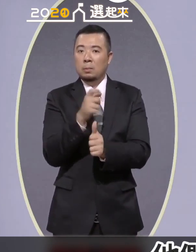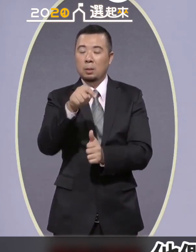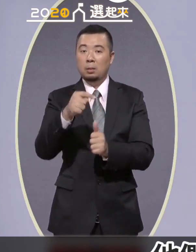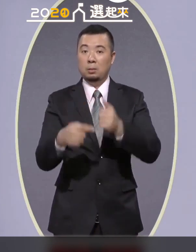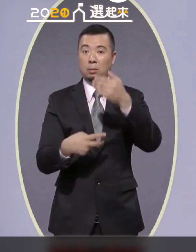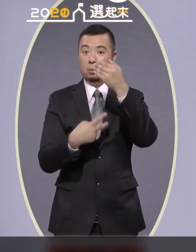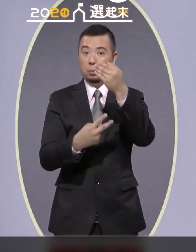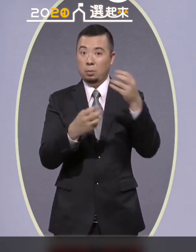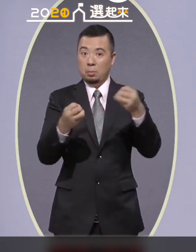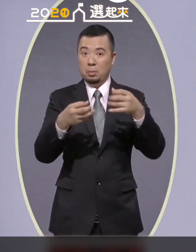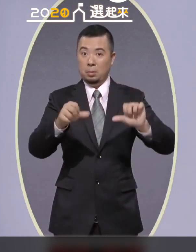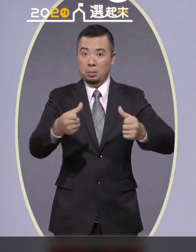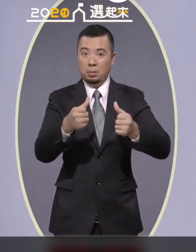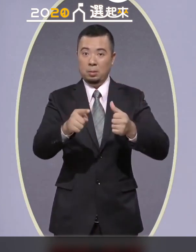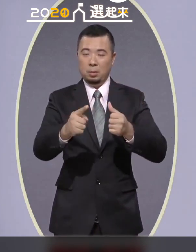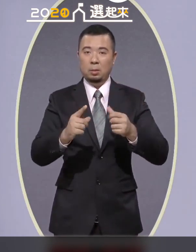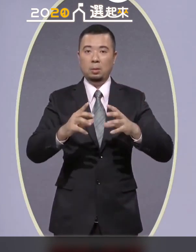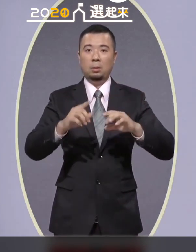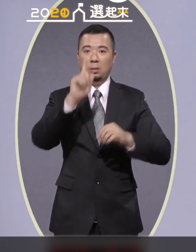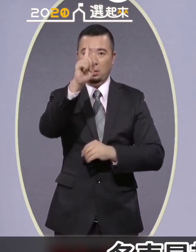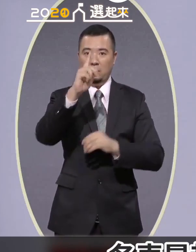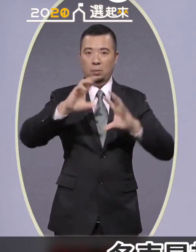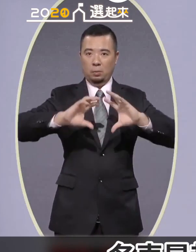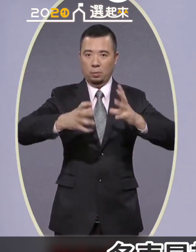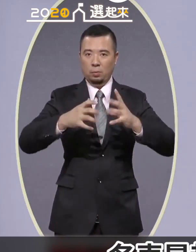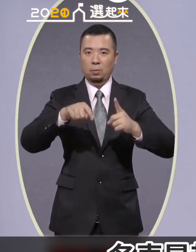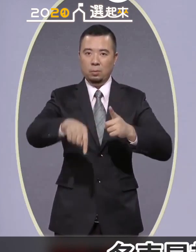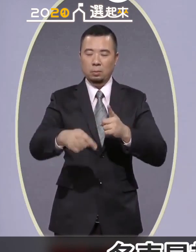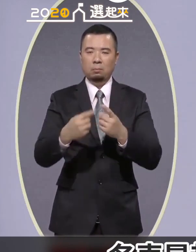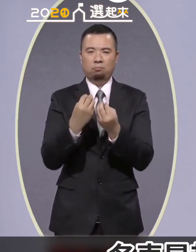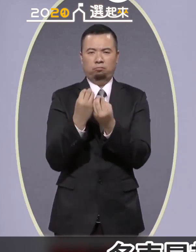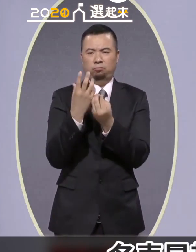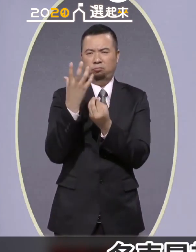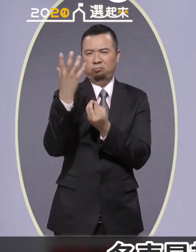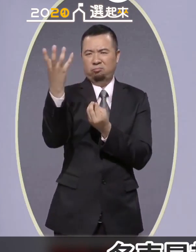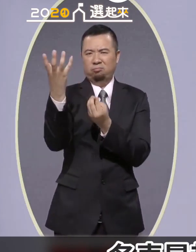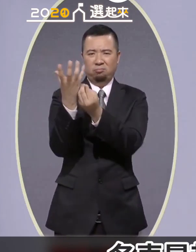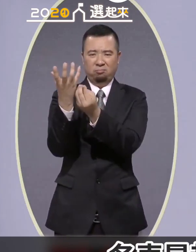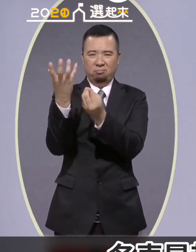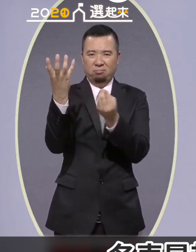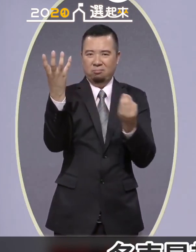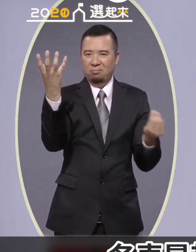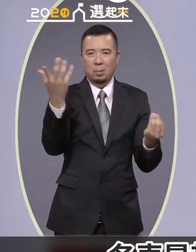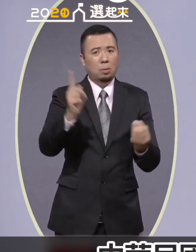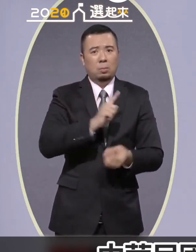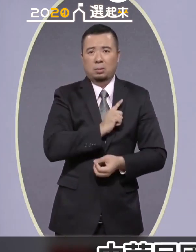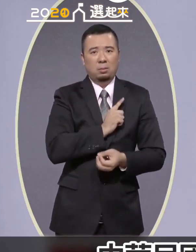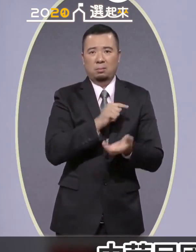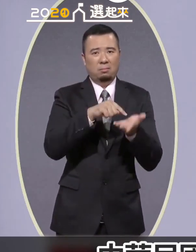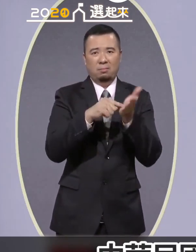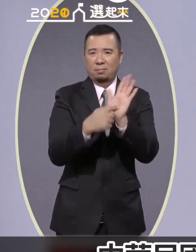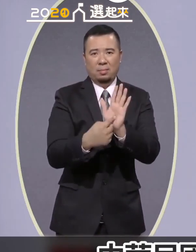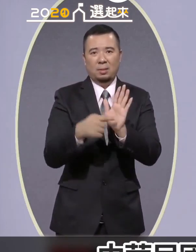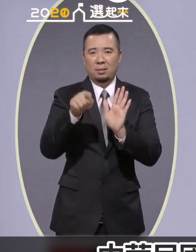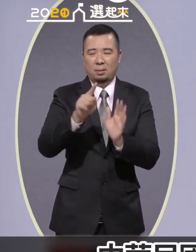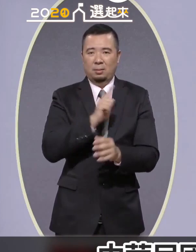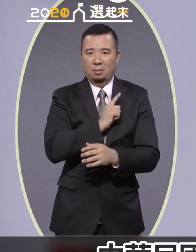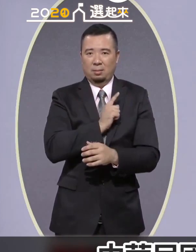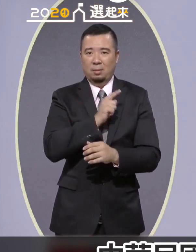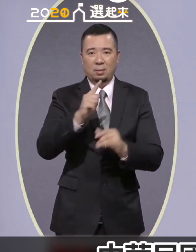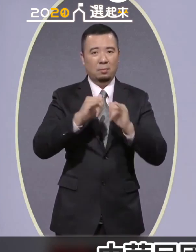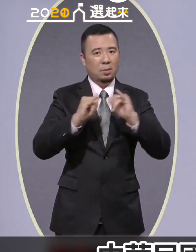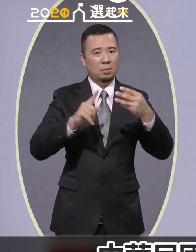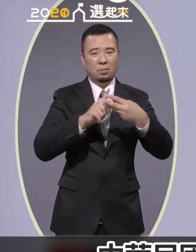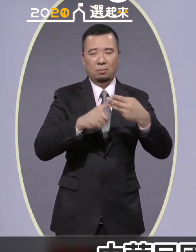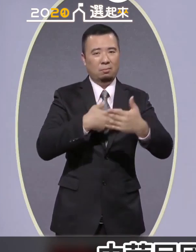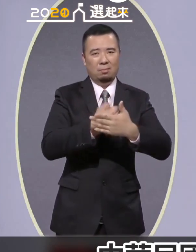中，一中是越来越大，个表是越来越小，甚至是没有空间的。中华民国在这个过